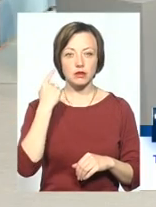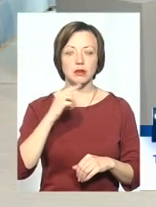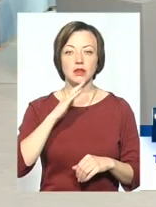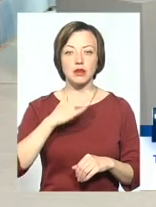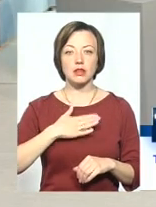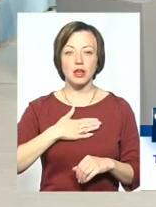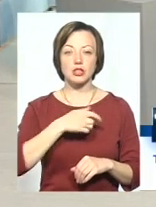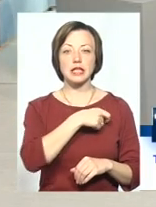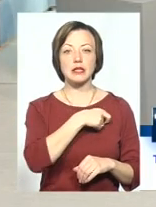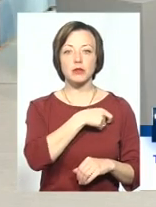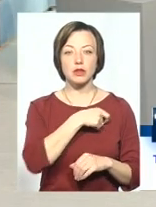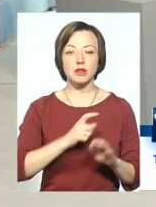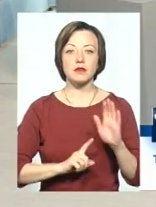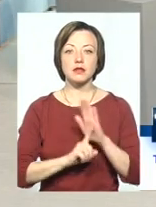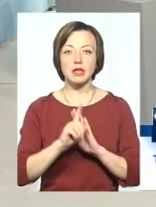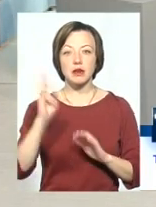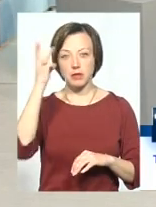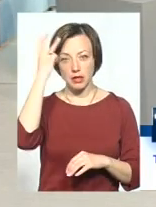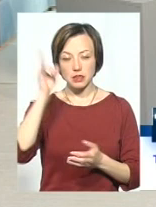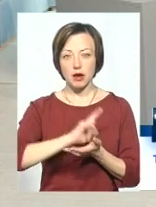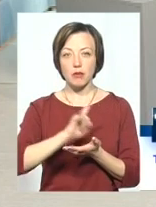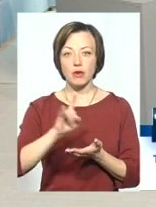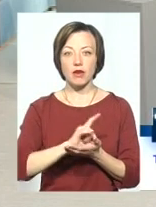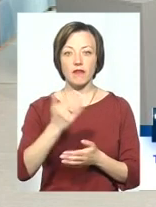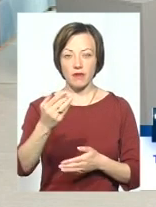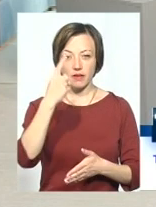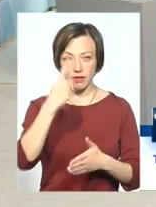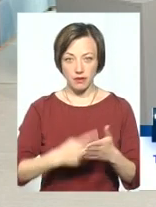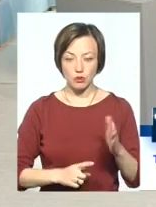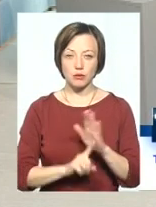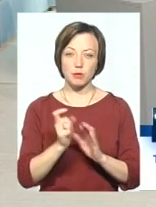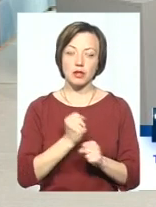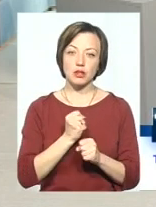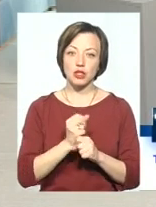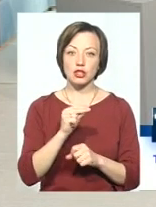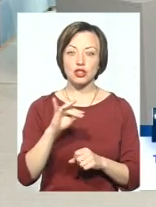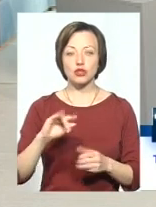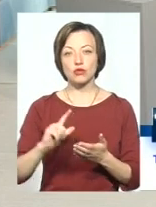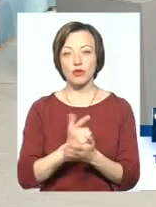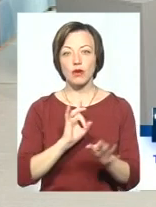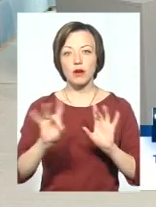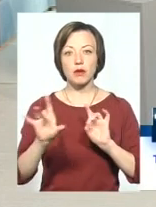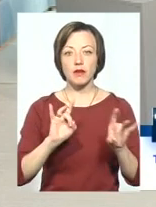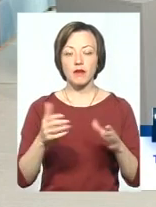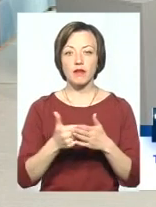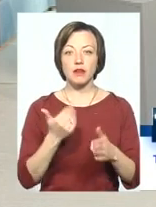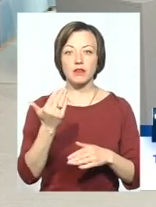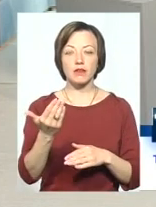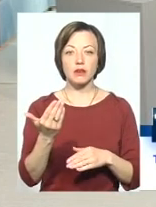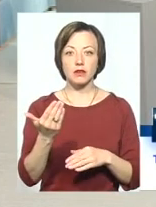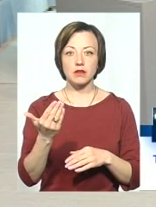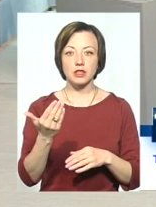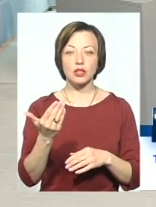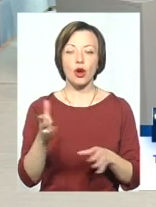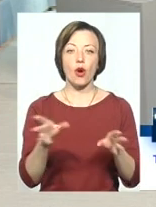Хмельницький аеропорт. Цікавить, ви самі вірите, що він знову зможе запрацювати, чи це черговий піар від ваших колег? Дякую за